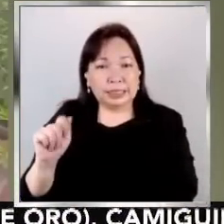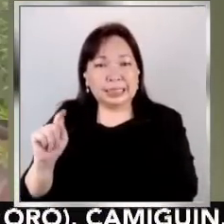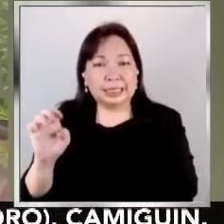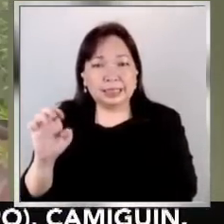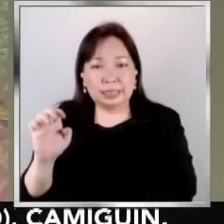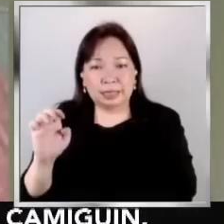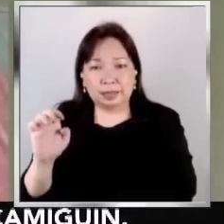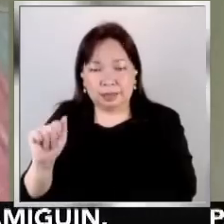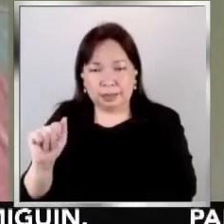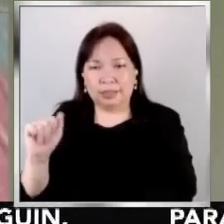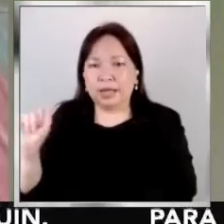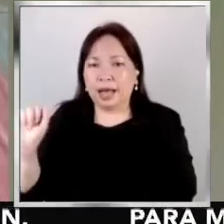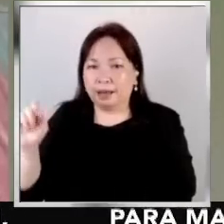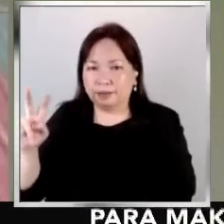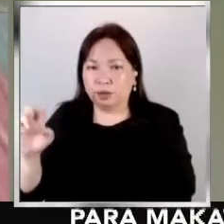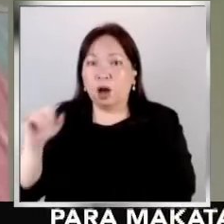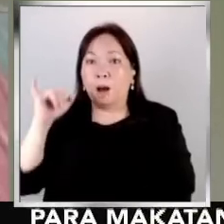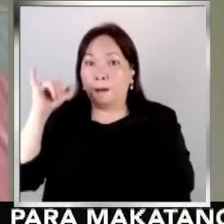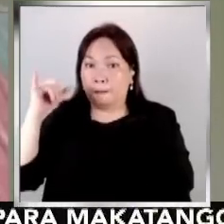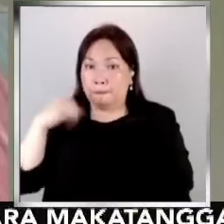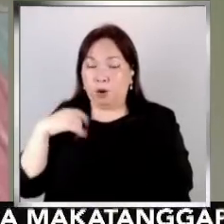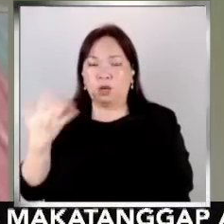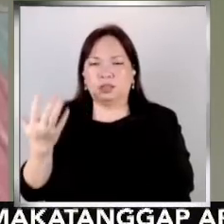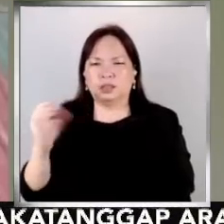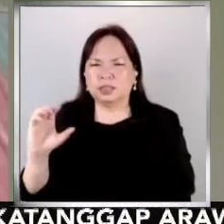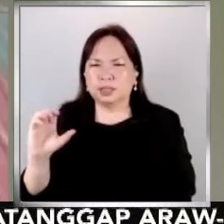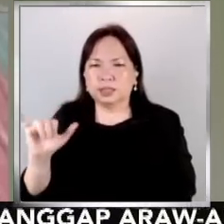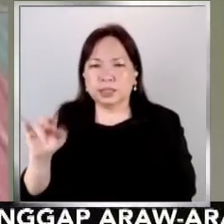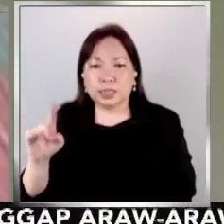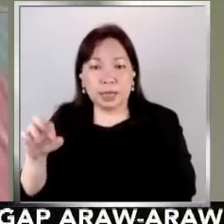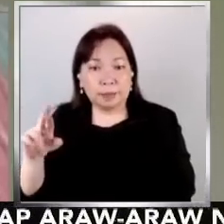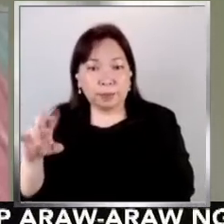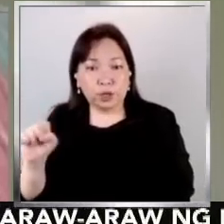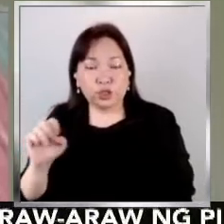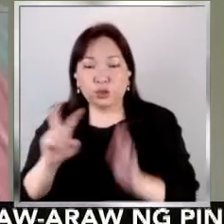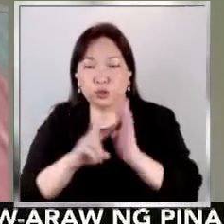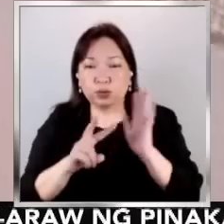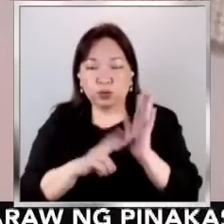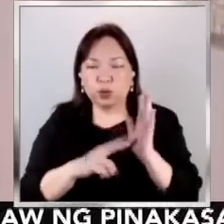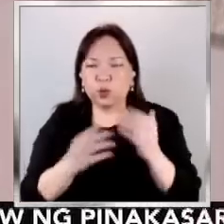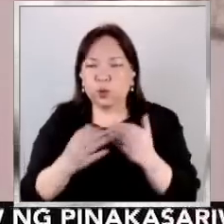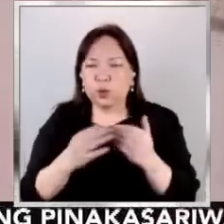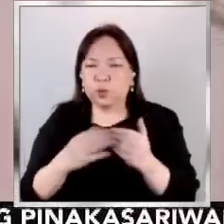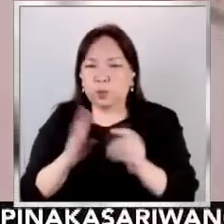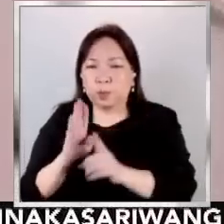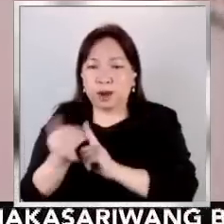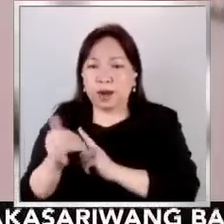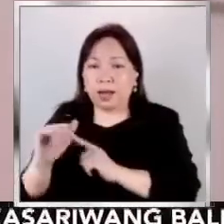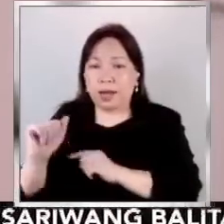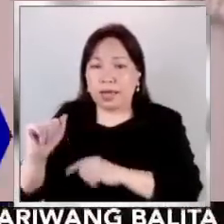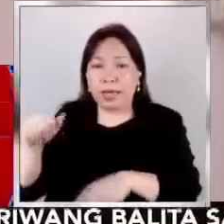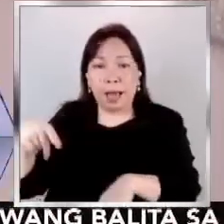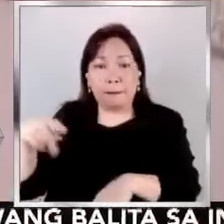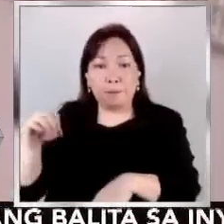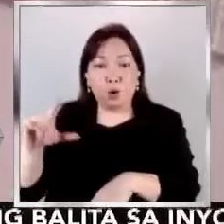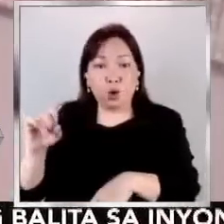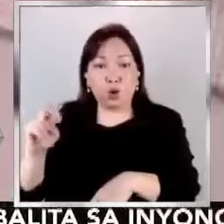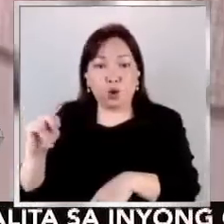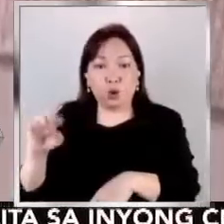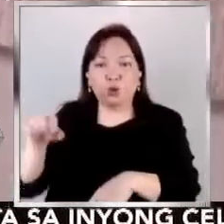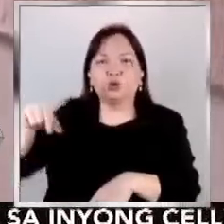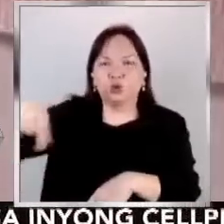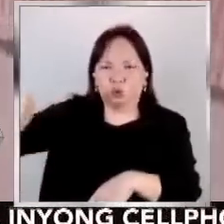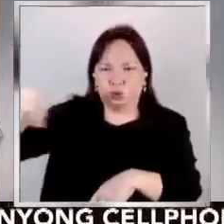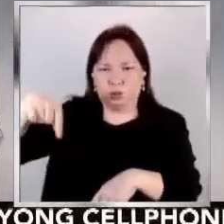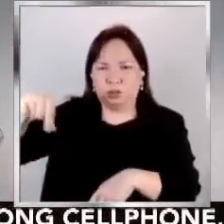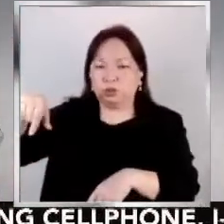baha sa Cypress Village Condominium Apartment sa Barangay Apolonio Samson, Quezon City. Ang ilang residente nagpasaklolo na sa